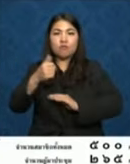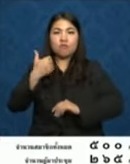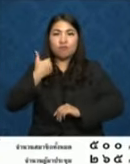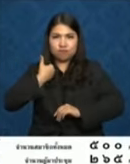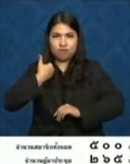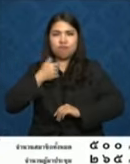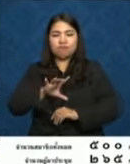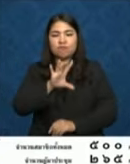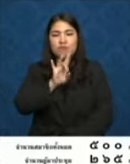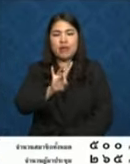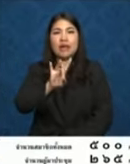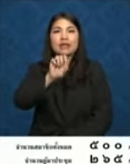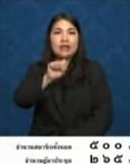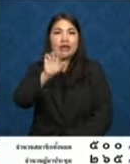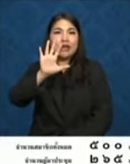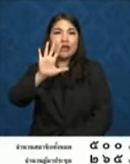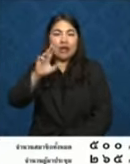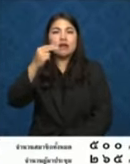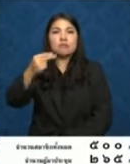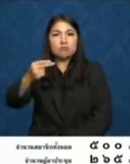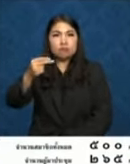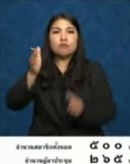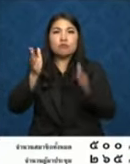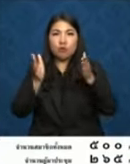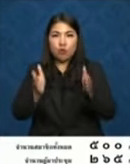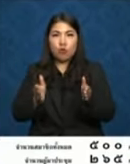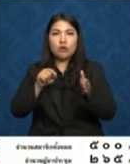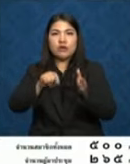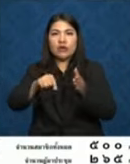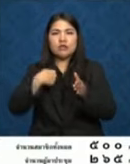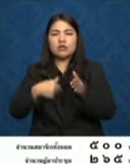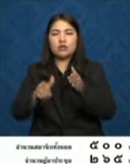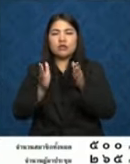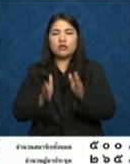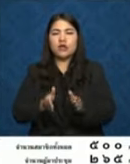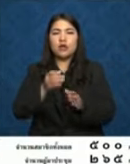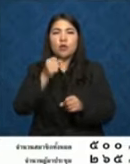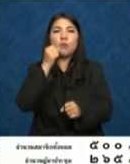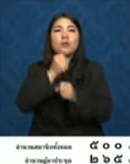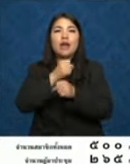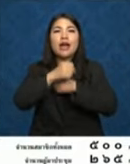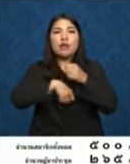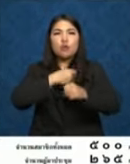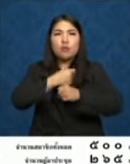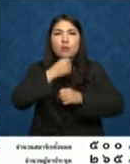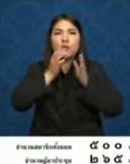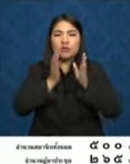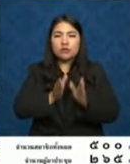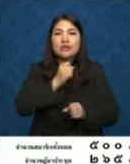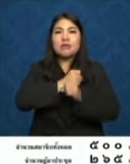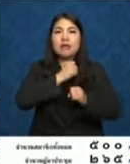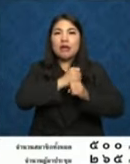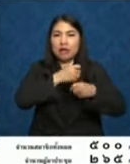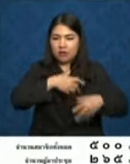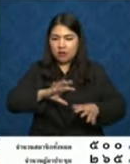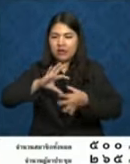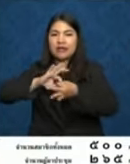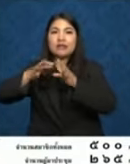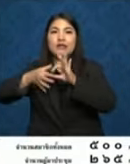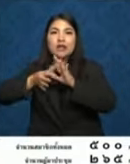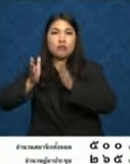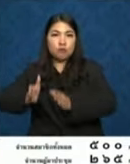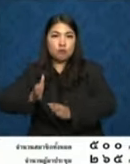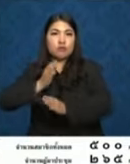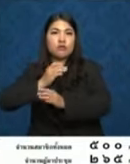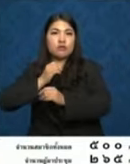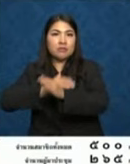วนถึง 850,000 คนนั้น อยู่ในวัยทำงานนะครับแล้วก็มีนักกีฬาหรือบุคลากรที่เกี่ยวกับวงการกีฬาคนพิ